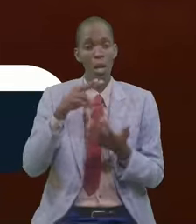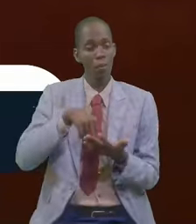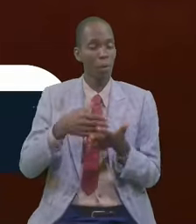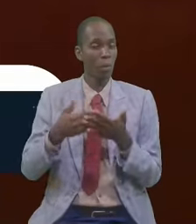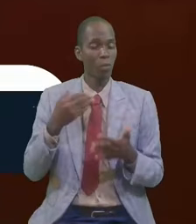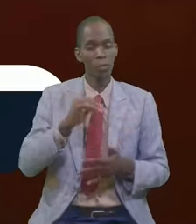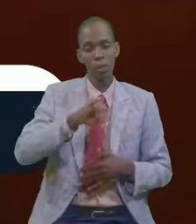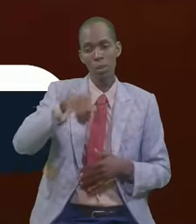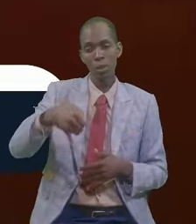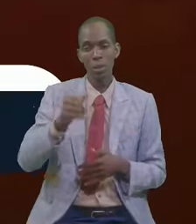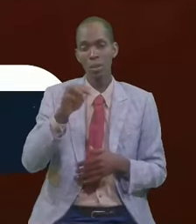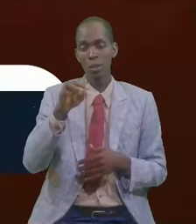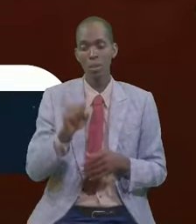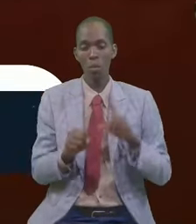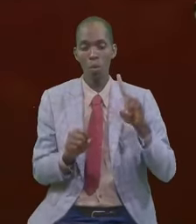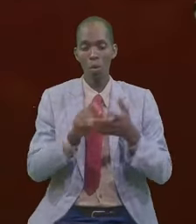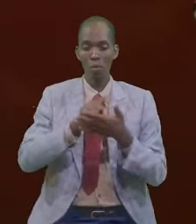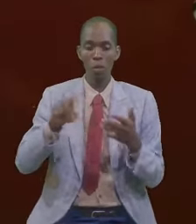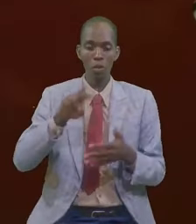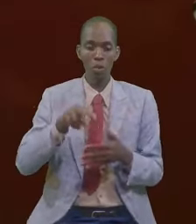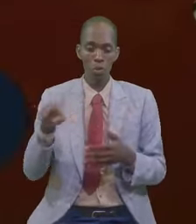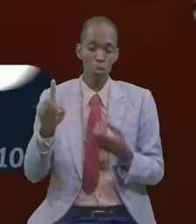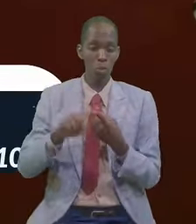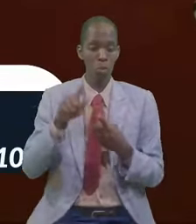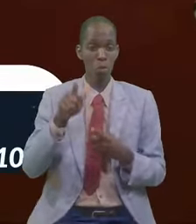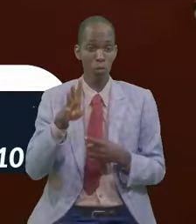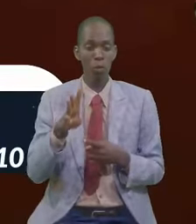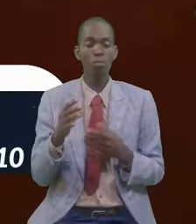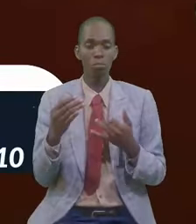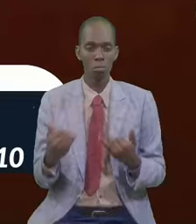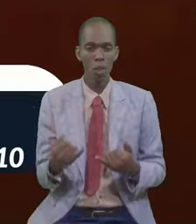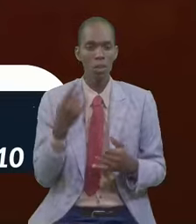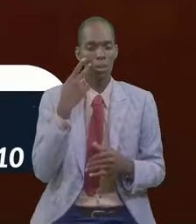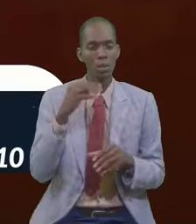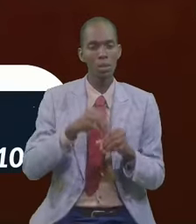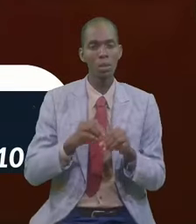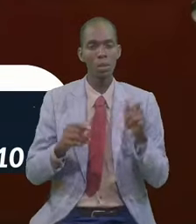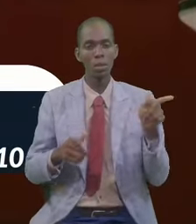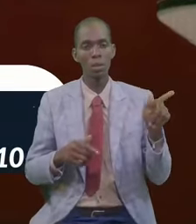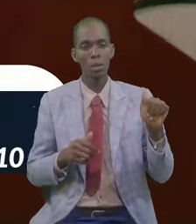va à Jacques 1, versets 22 à 24. Nous allons voir